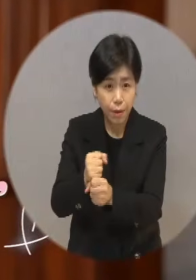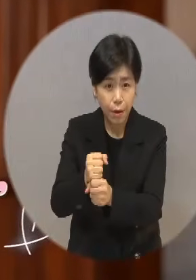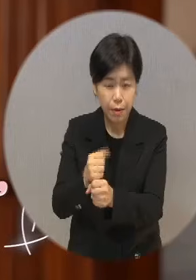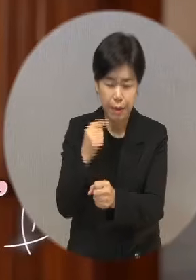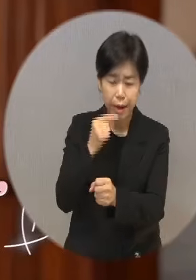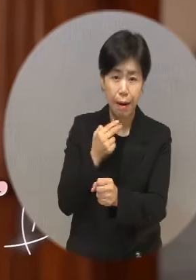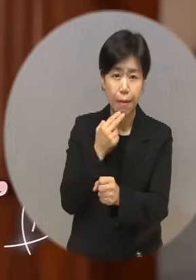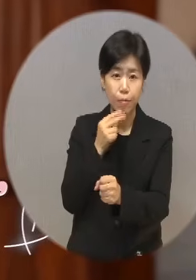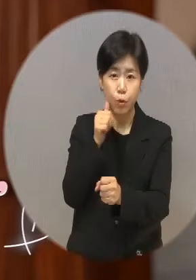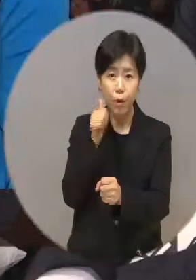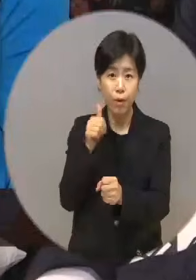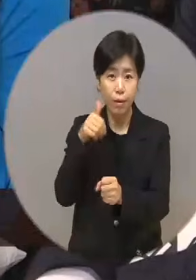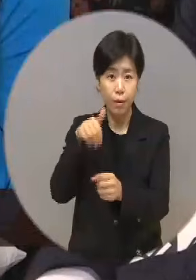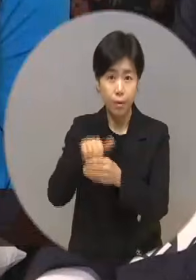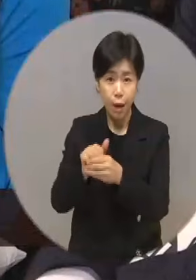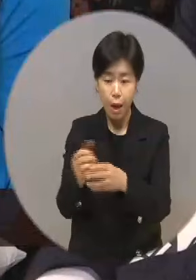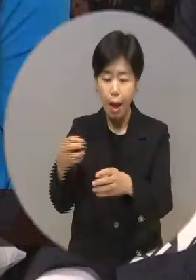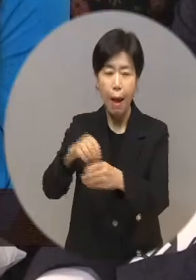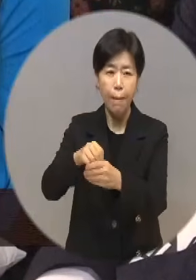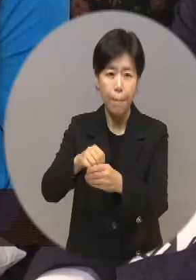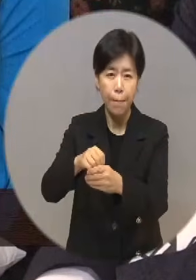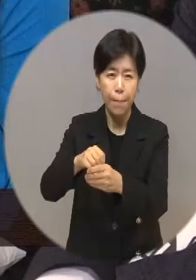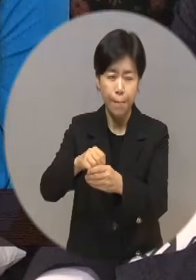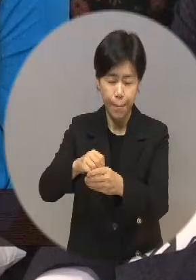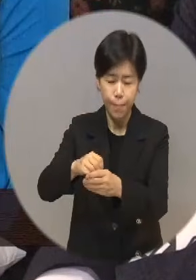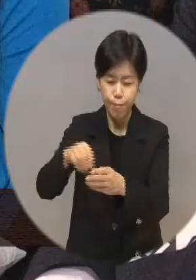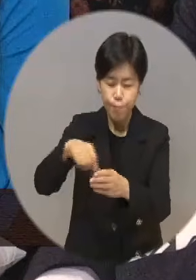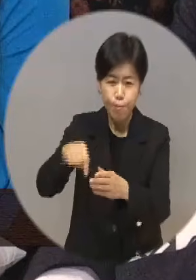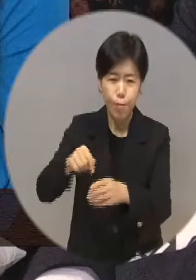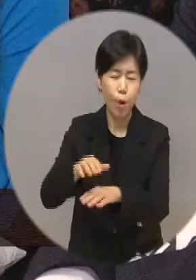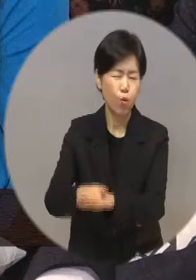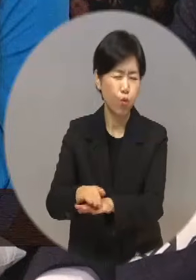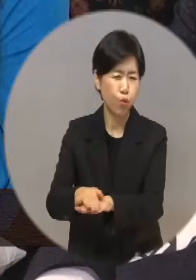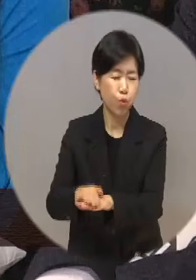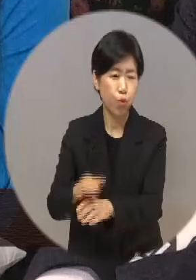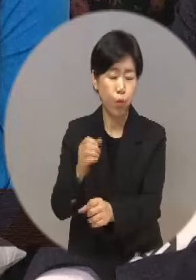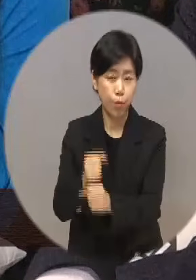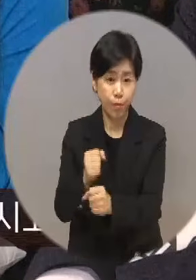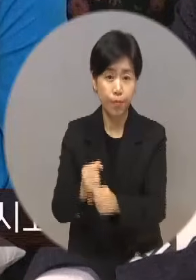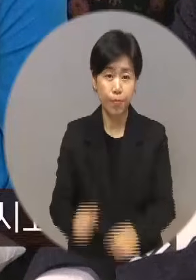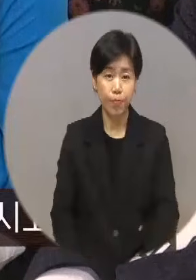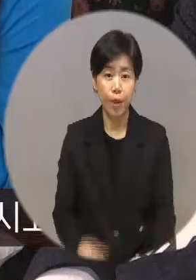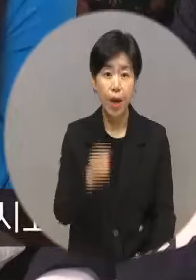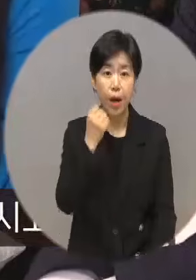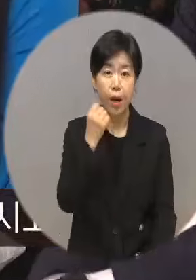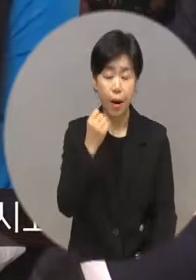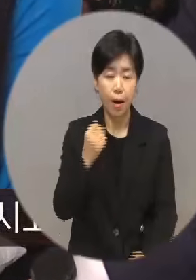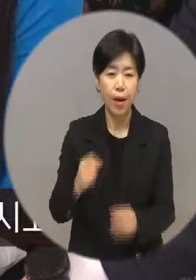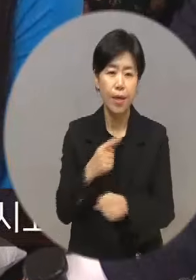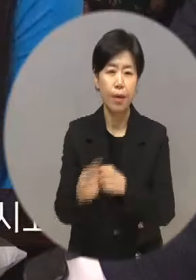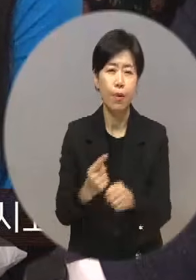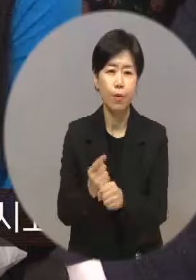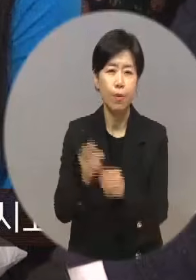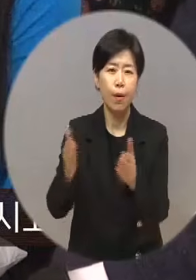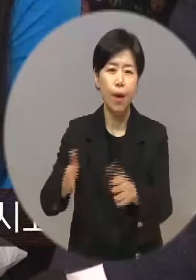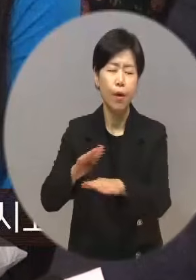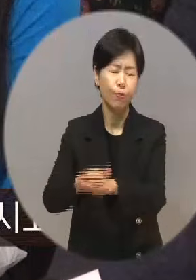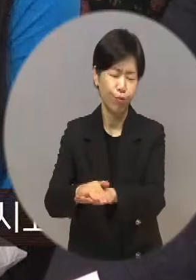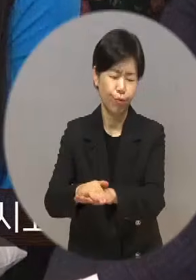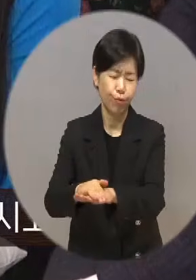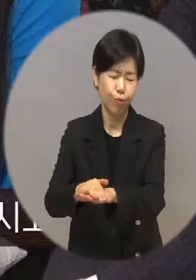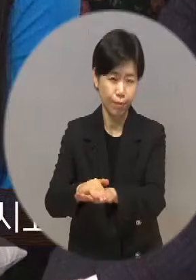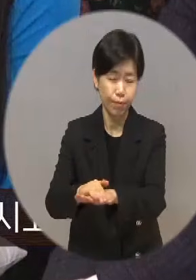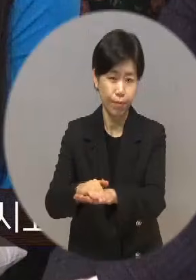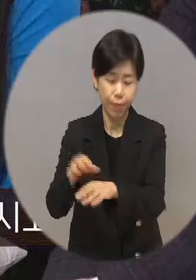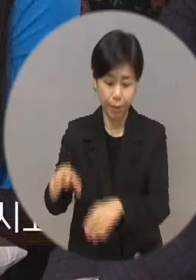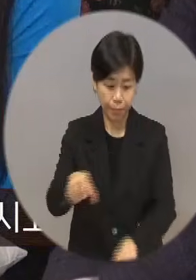넣어서 만든 항아리에 두었다가 1년 내내 드시고 싶을 때마다 잘라서 참기름에 그래서